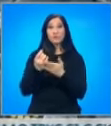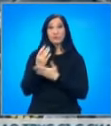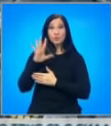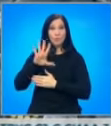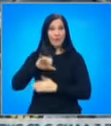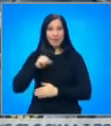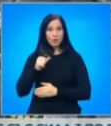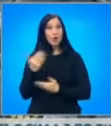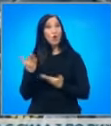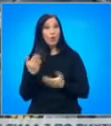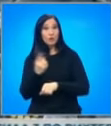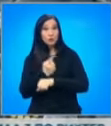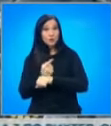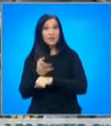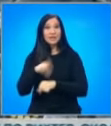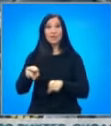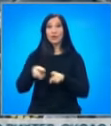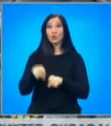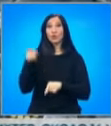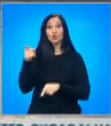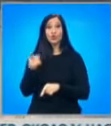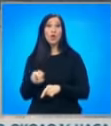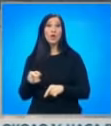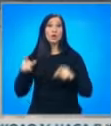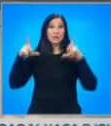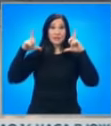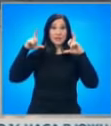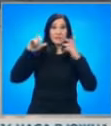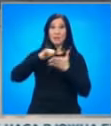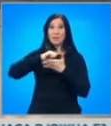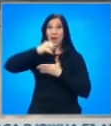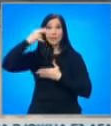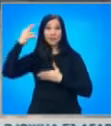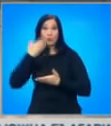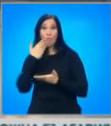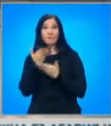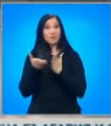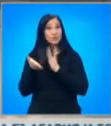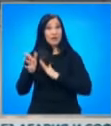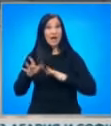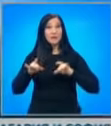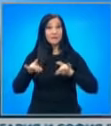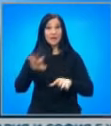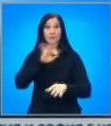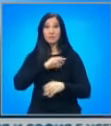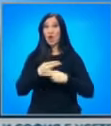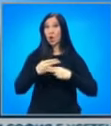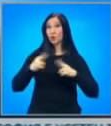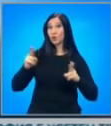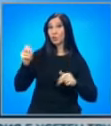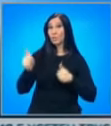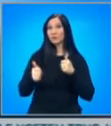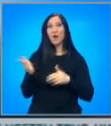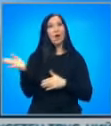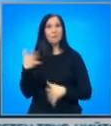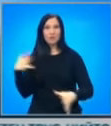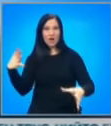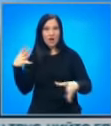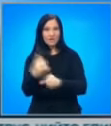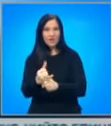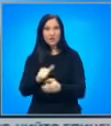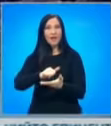на 5 януари, когато часове след като самия той качи снимка от летището и обяви, че заминава за Австралия, за да спечели откритото първенство, беше